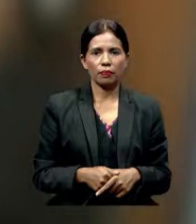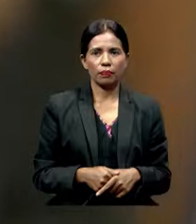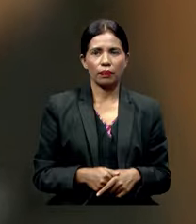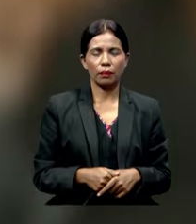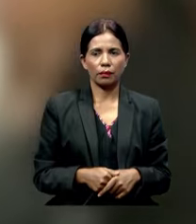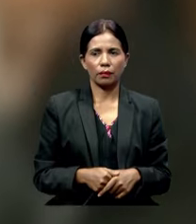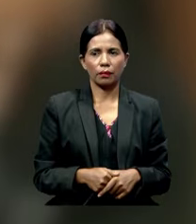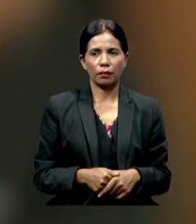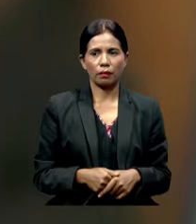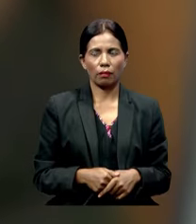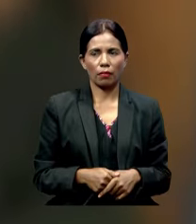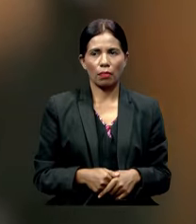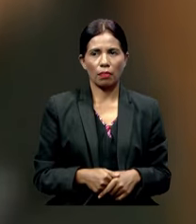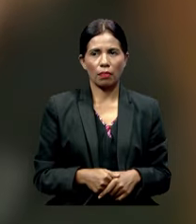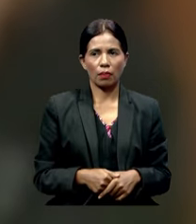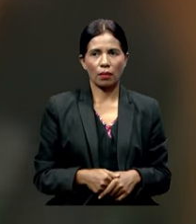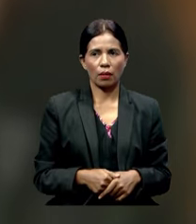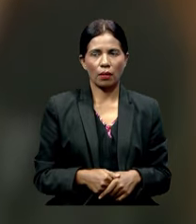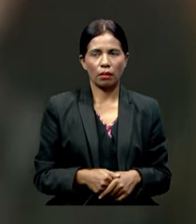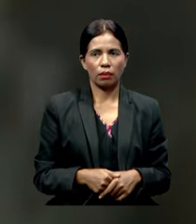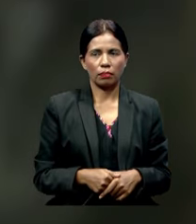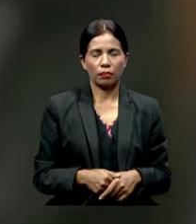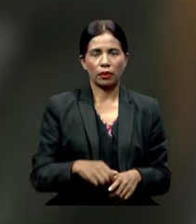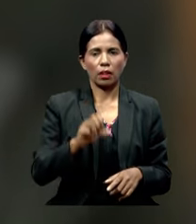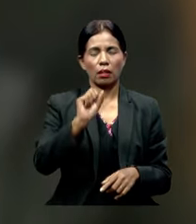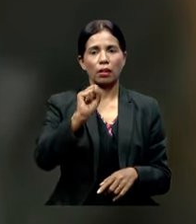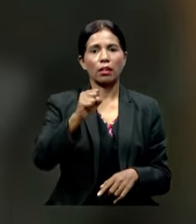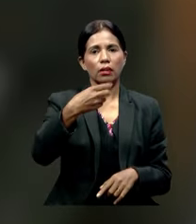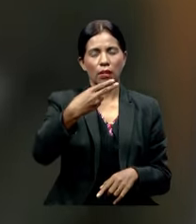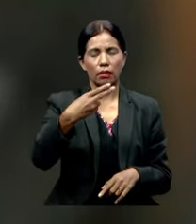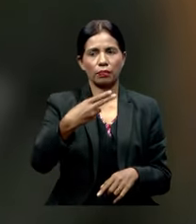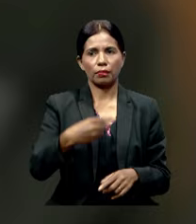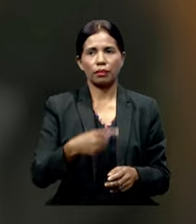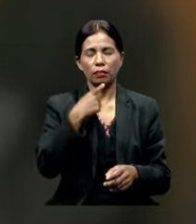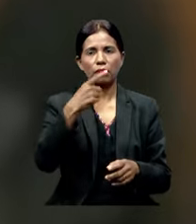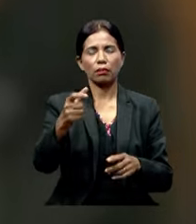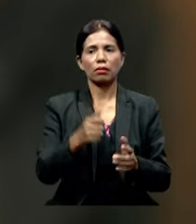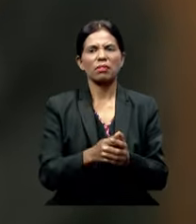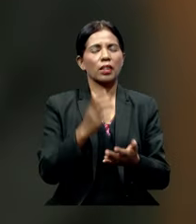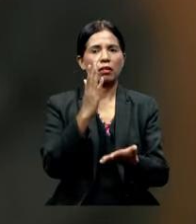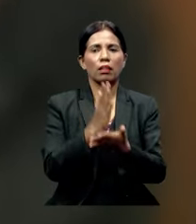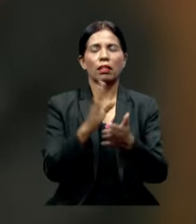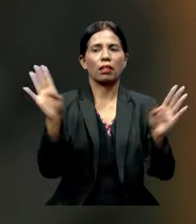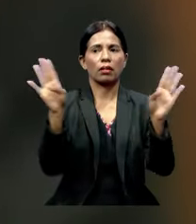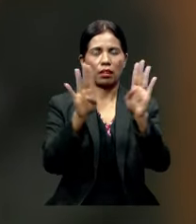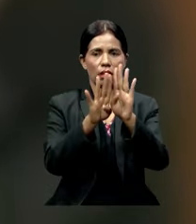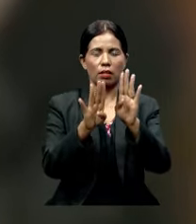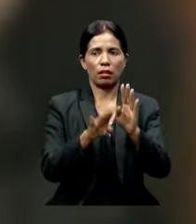Hah? Where? Mas suara itu dok? Wajar ini nasional ini, mau telepon nasional kan?